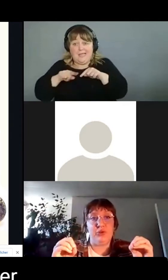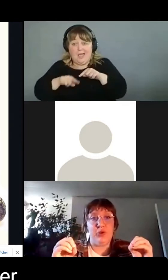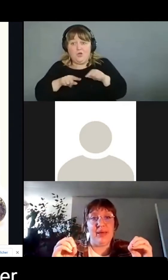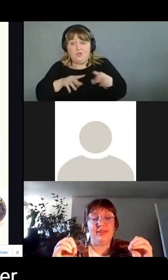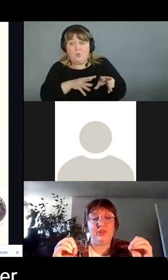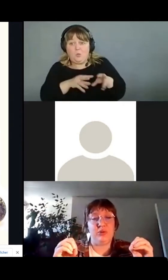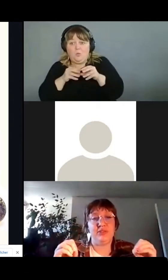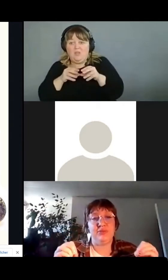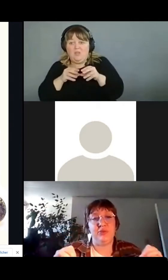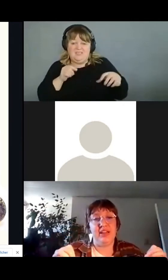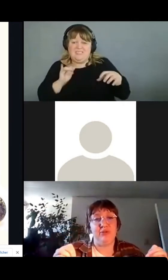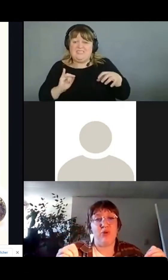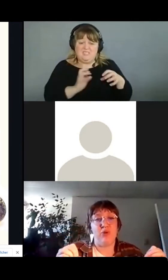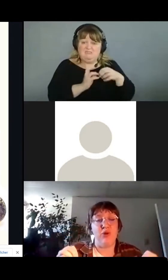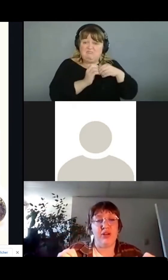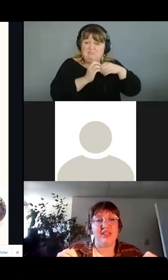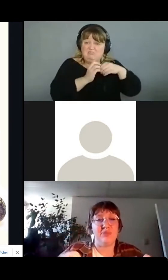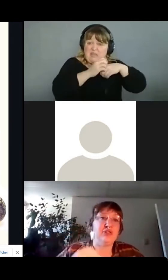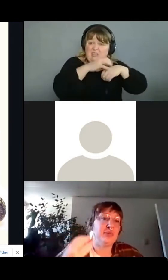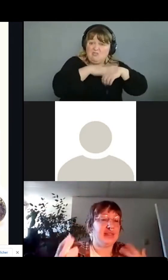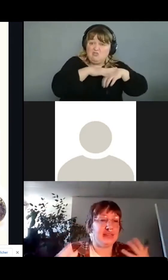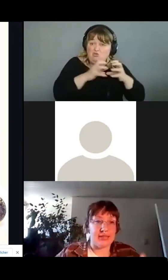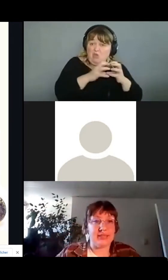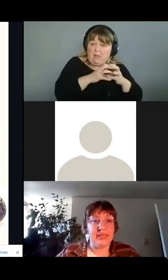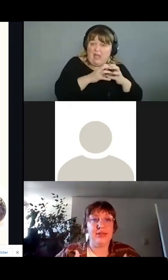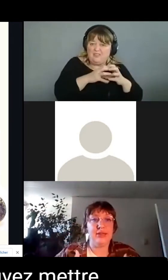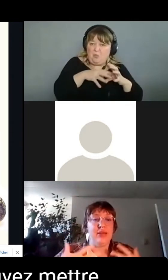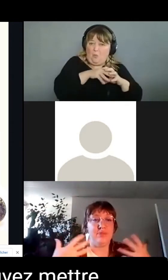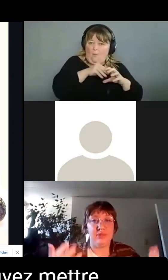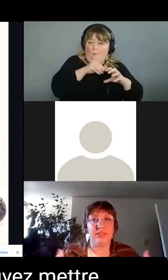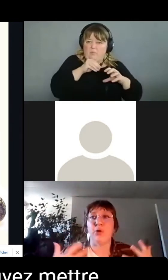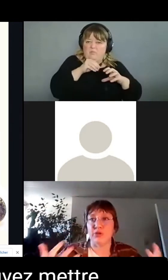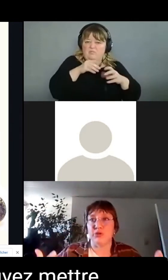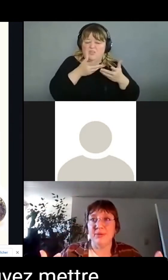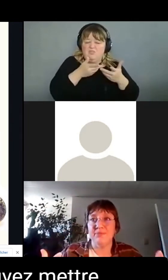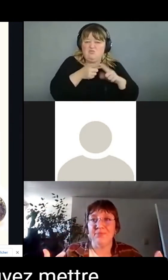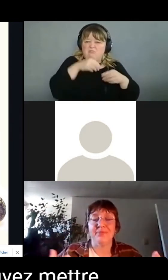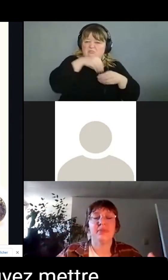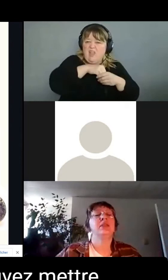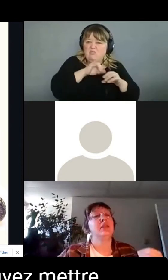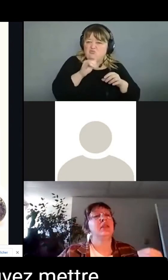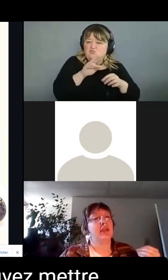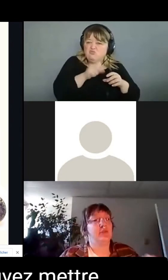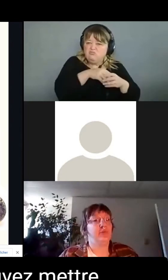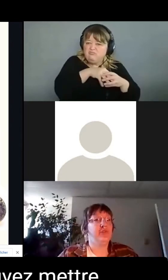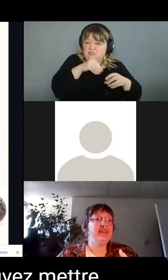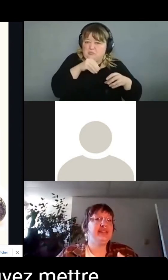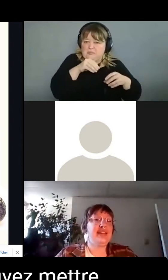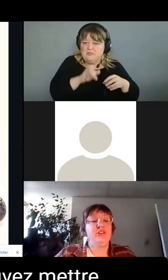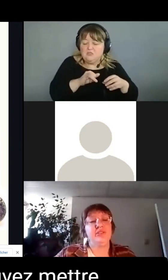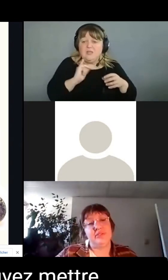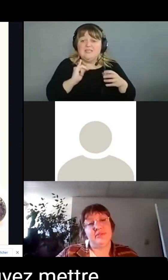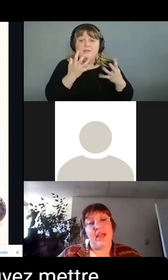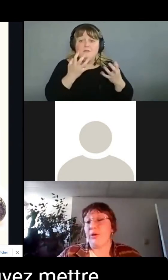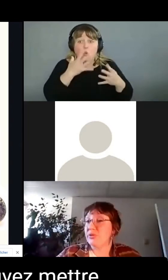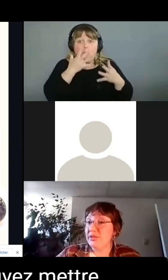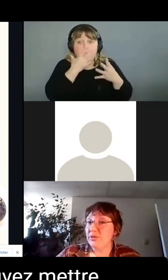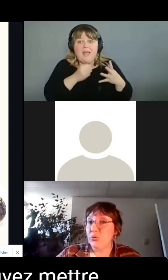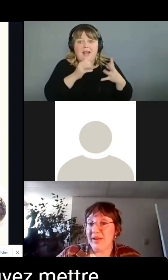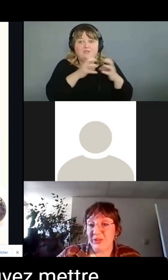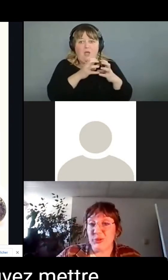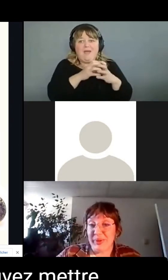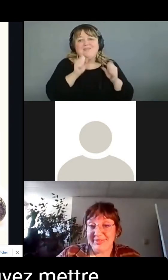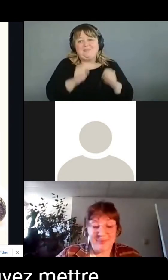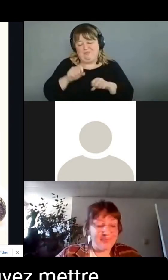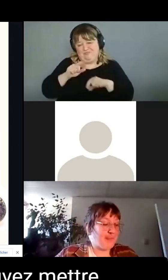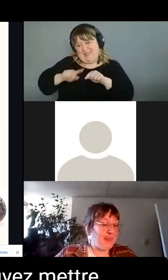de vos tomates. Donc, si vous voulez avoir des belles tomates en santé, une belle plante qui produit, vous pouvez mettre des carottes à côté de vos